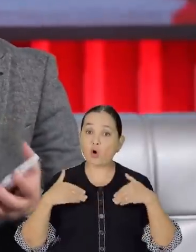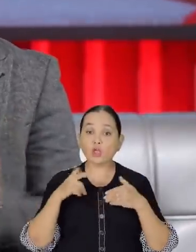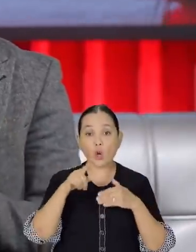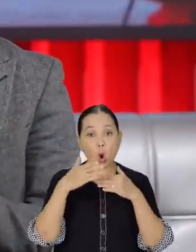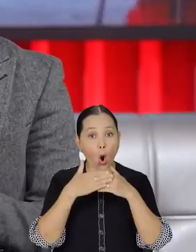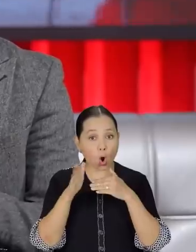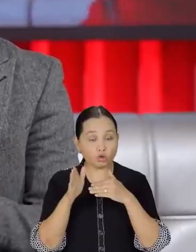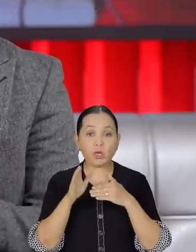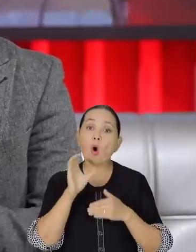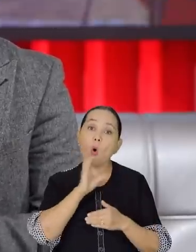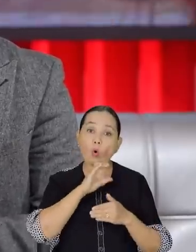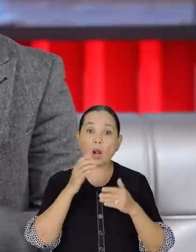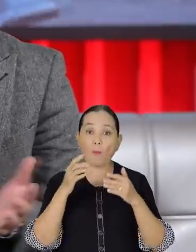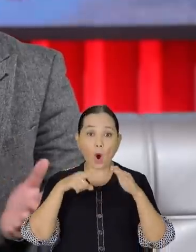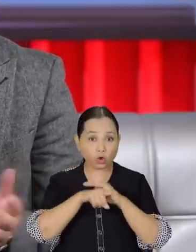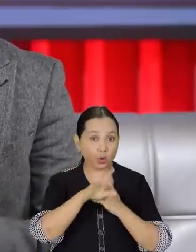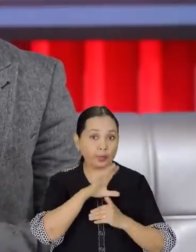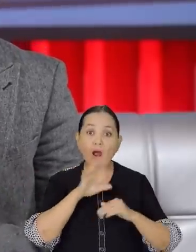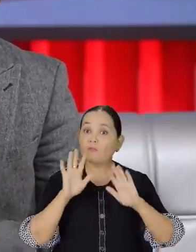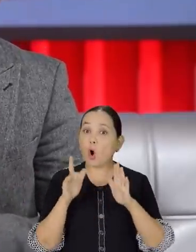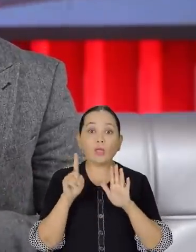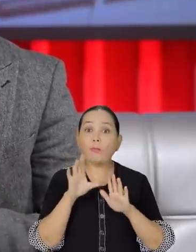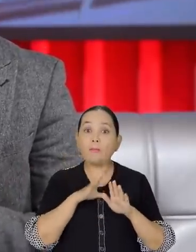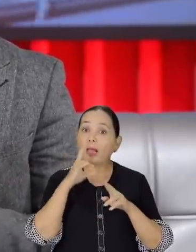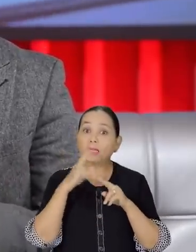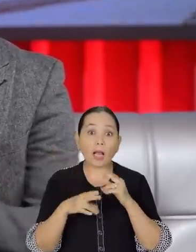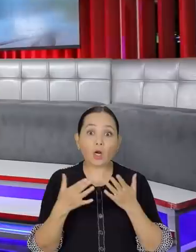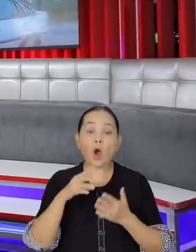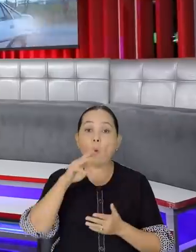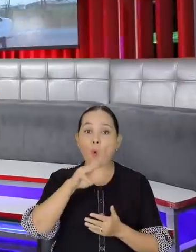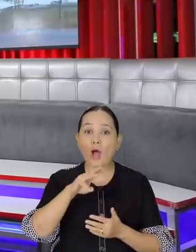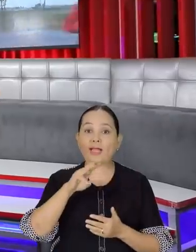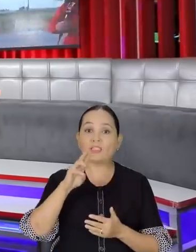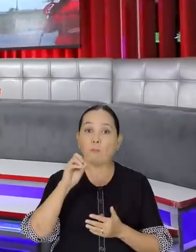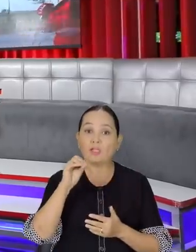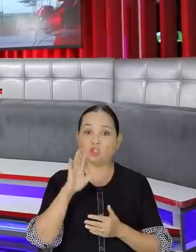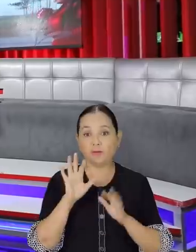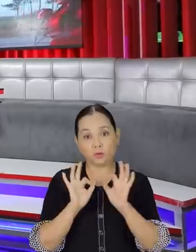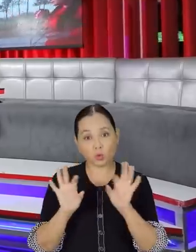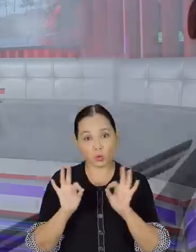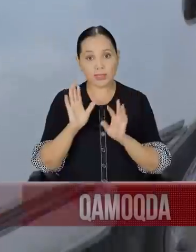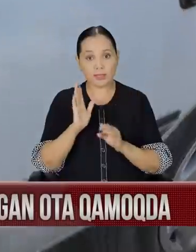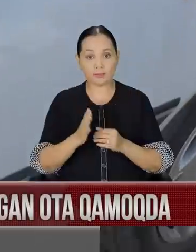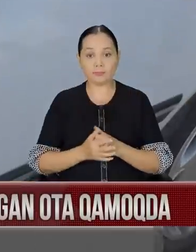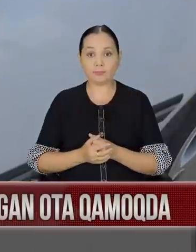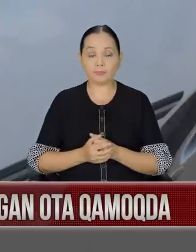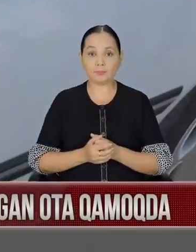uni ochgan va o'g'irlab qochib ketgan. Voqea nima bilan yakunlandi? Muqaddas Panjiyeva so'zlaydi.